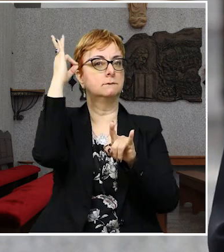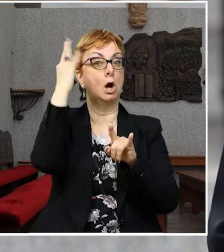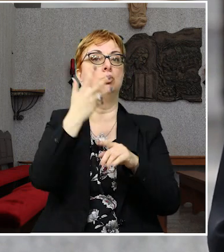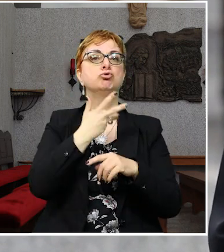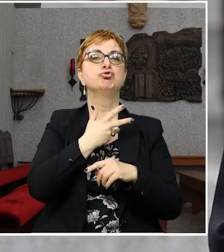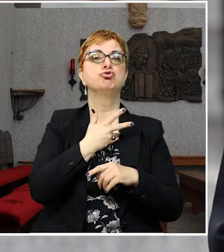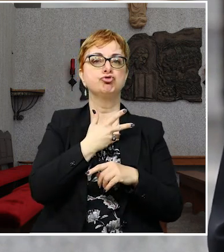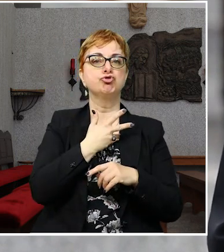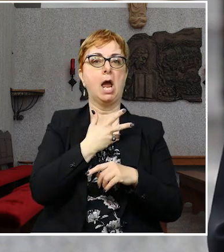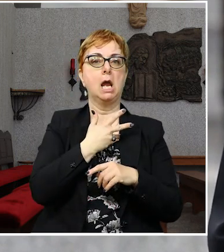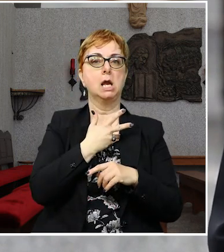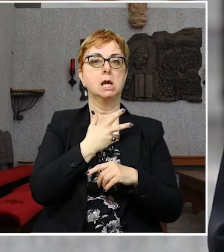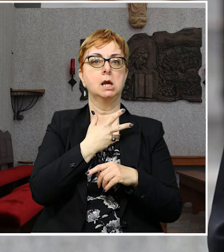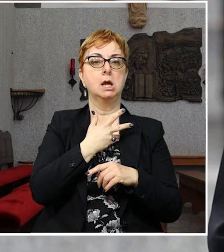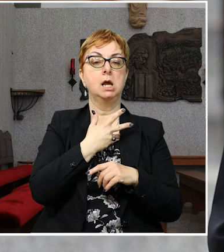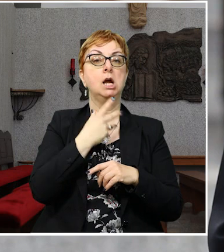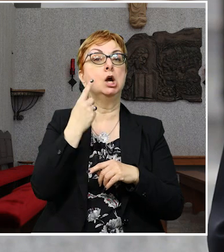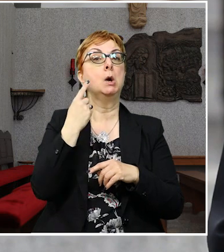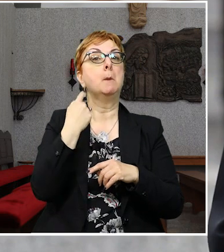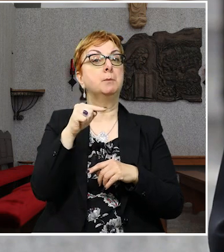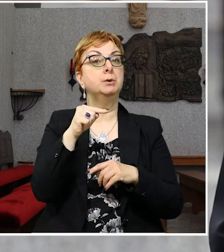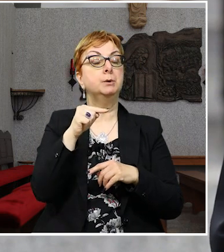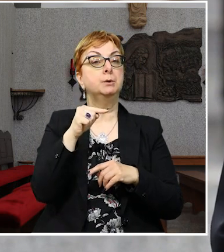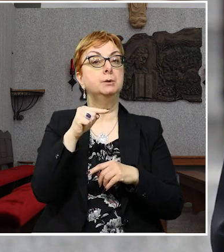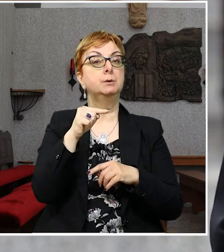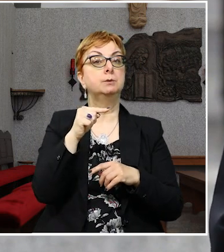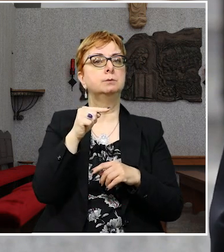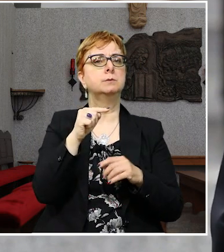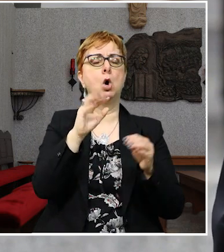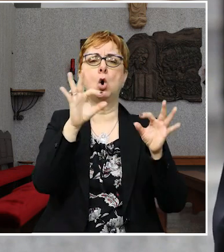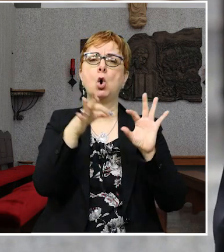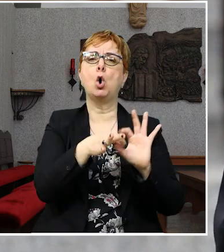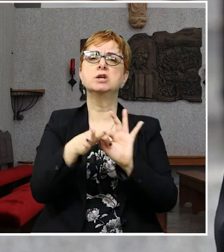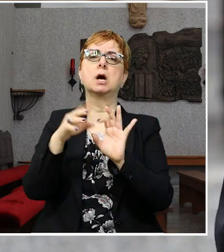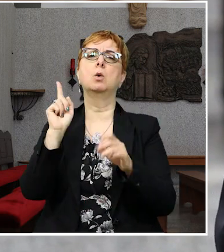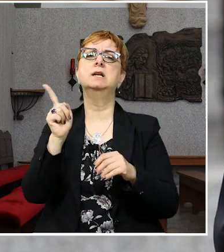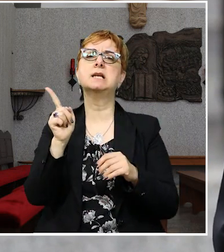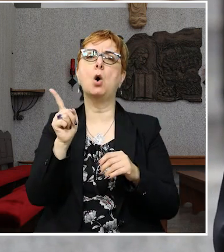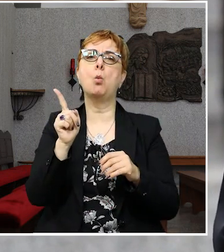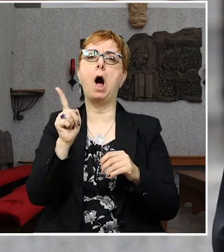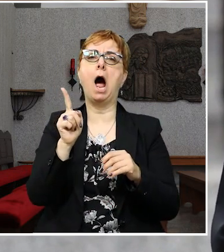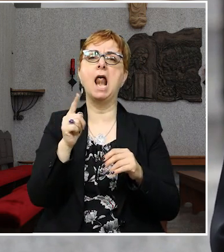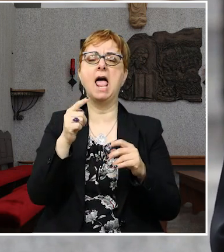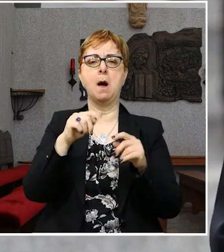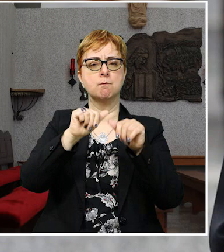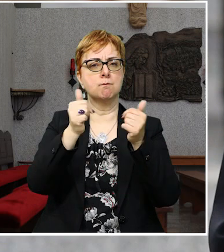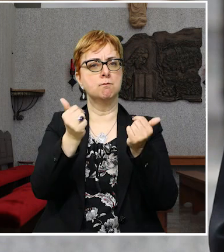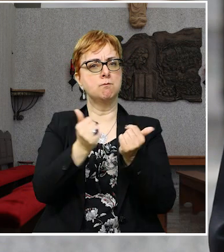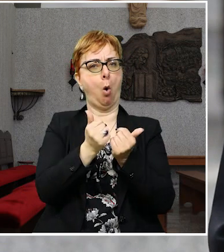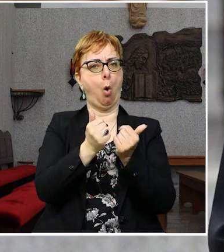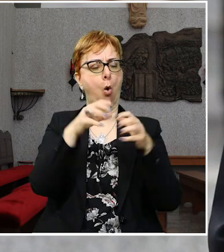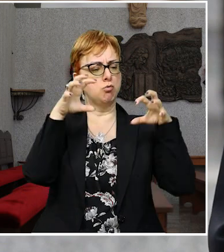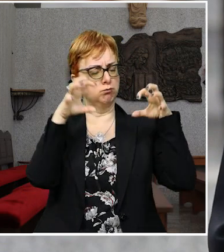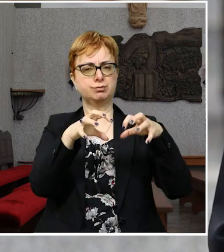prestigio, che ci fanno davvero vivere in modo predatorio e vorace.